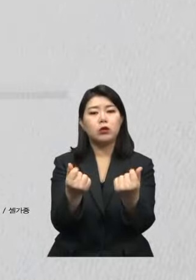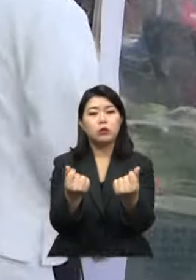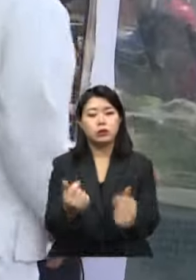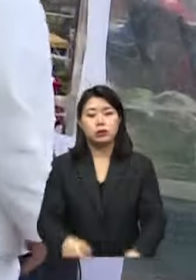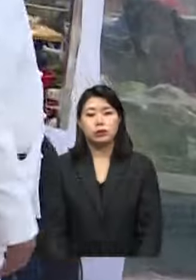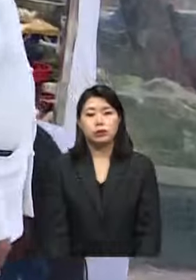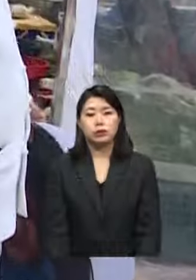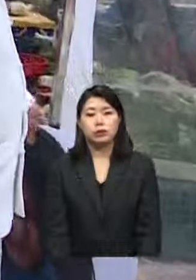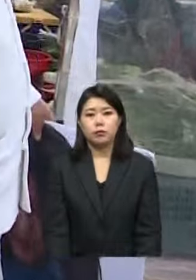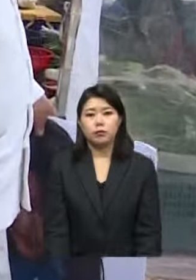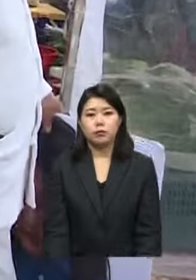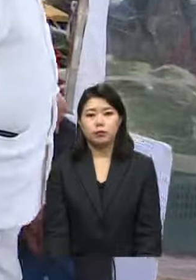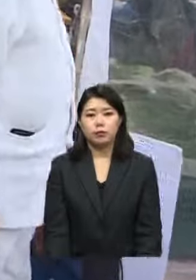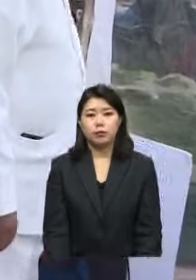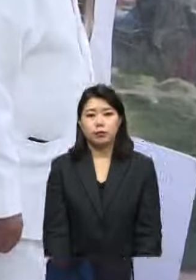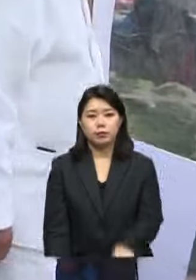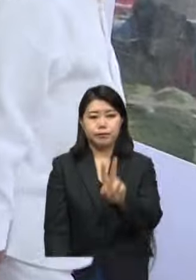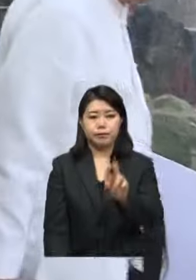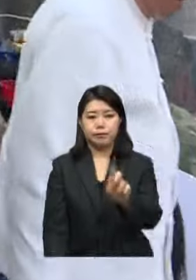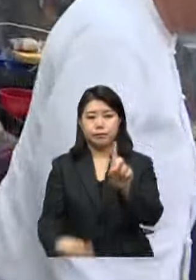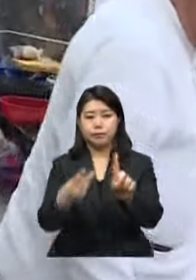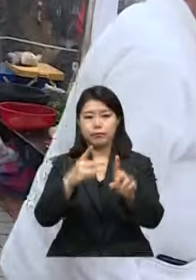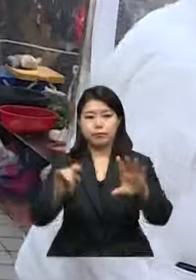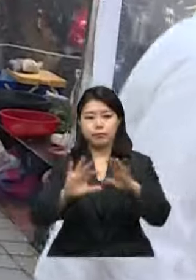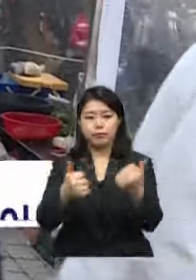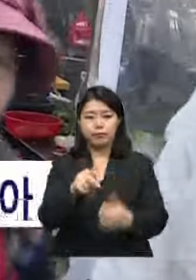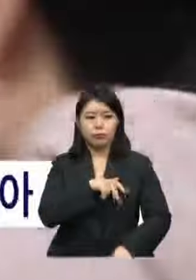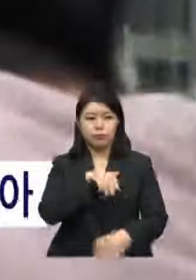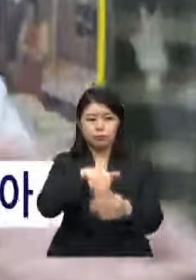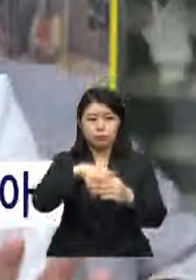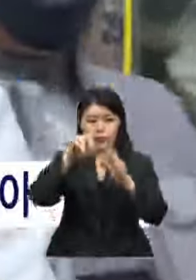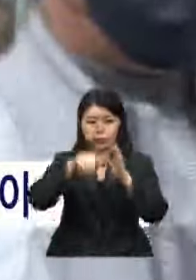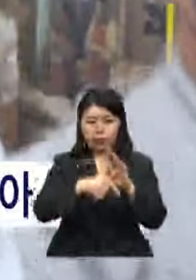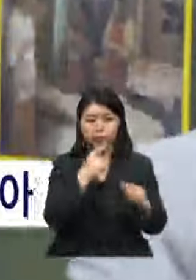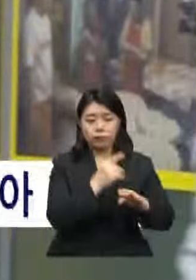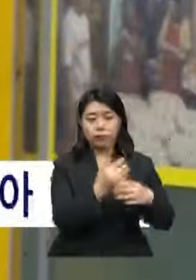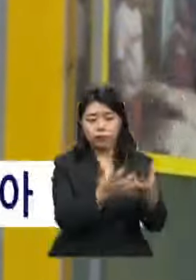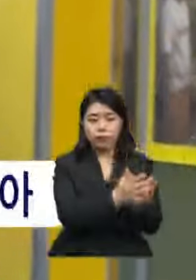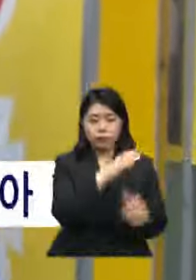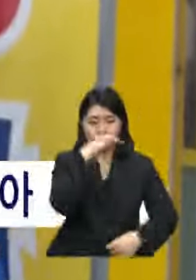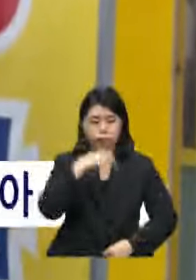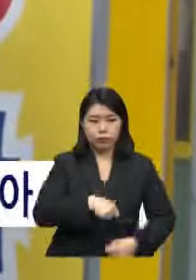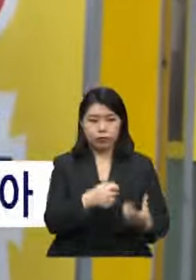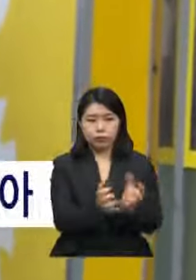겁니다. 21대 총선에서 민주당과 정의당의 득표를 합하면